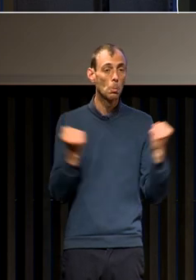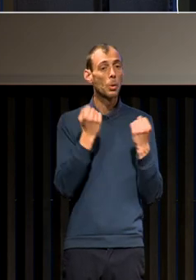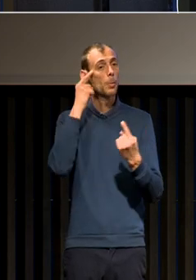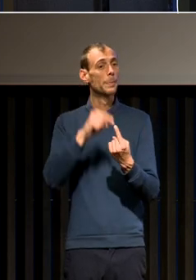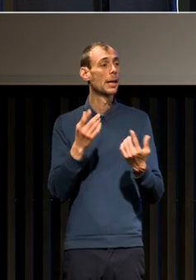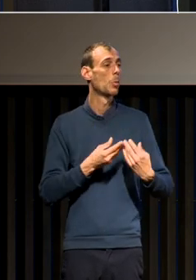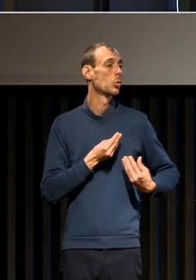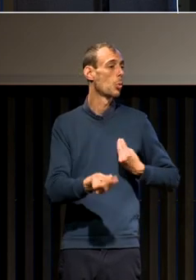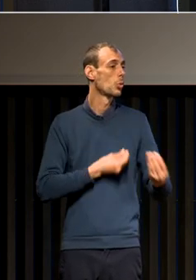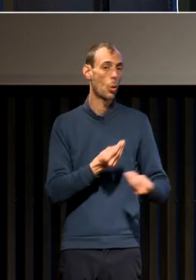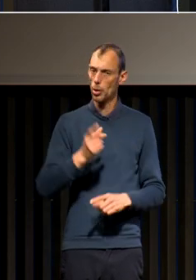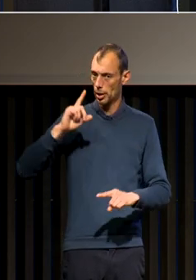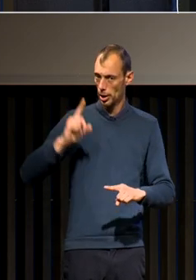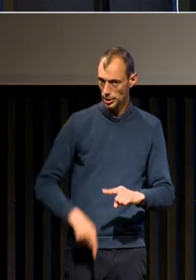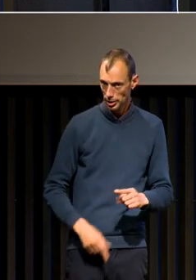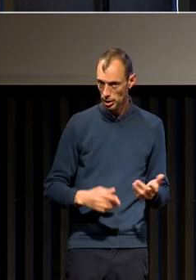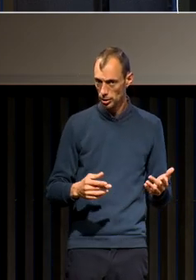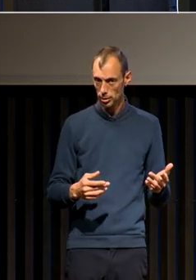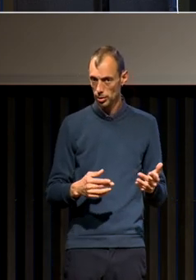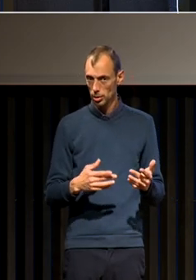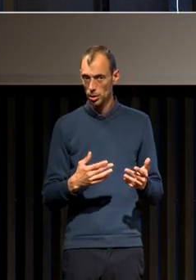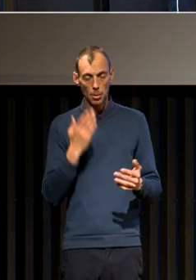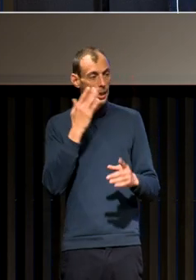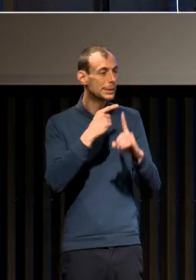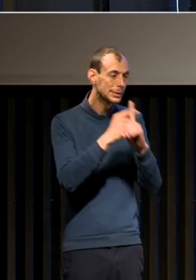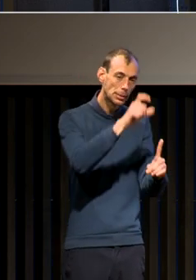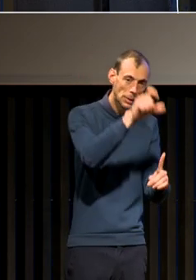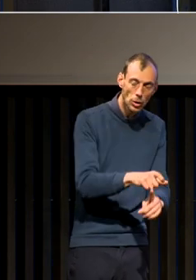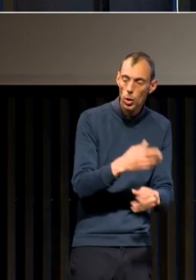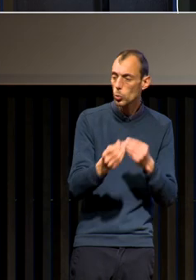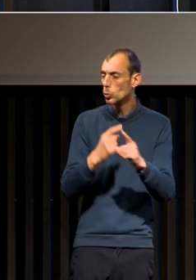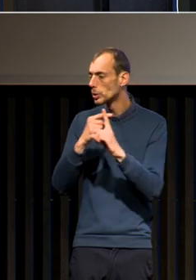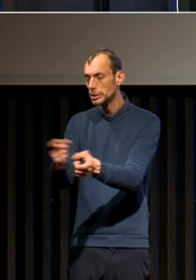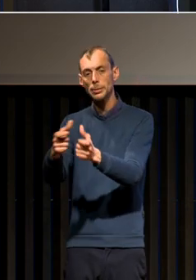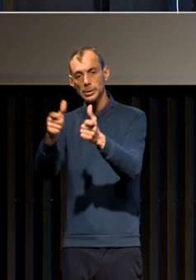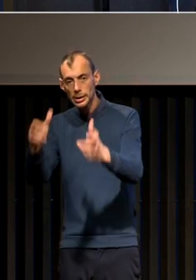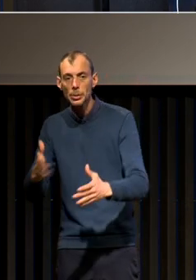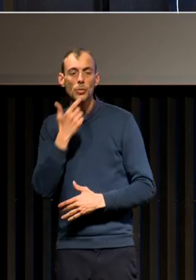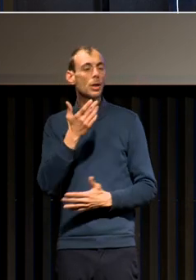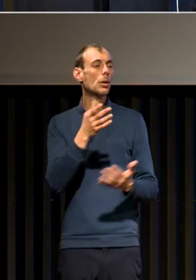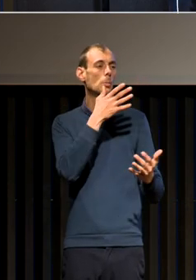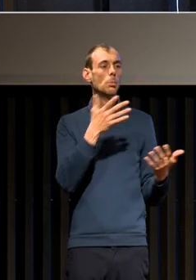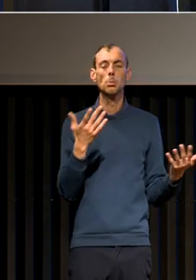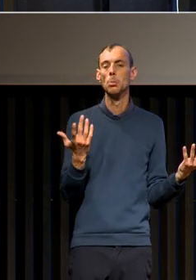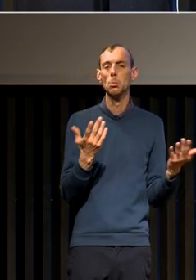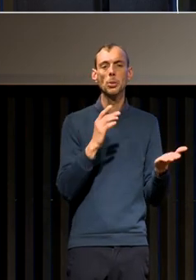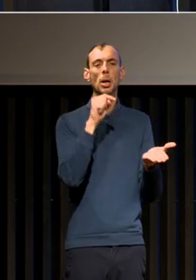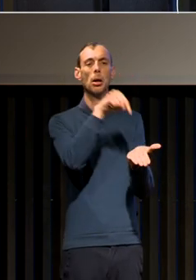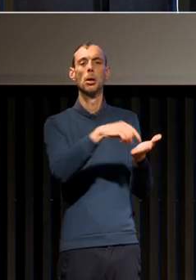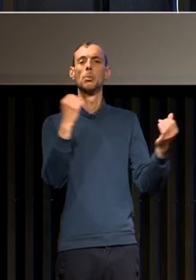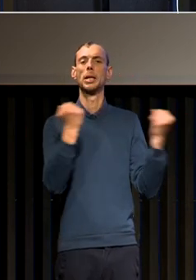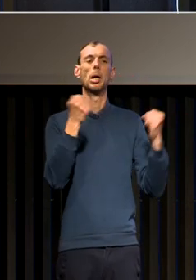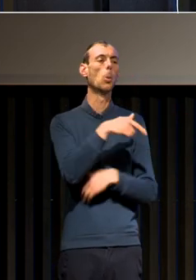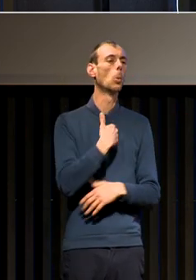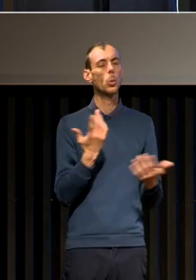Au profit d'une personne, au profit d'une structure, bon, je ne peux pas aller Place de la Victoire en venant donner aux Sécos de Bordeaux, ce n'est pas possible, bon,